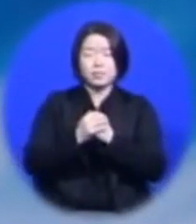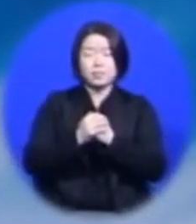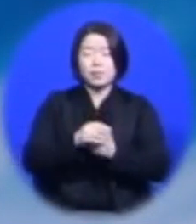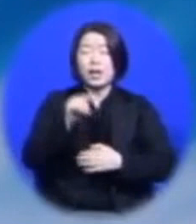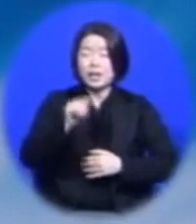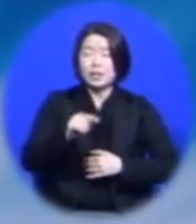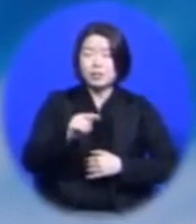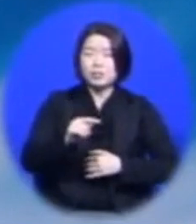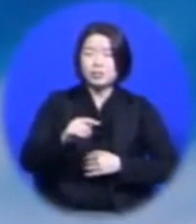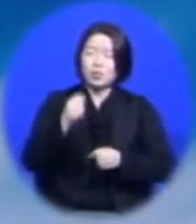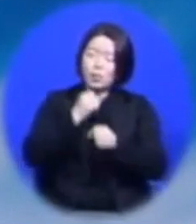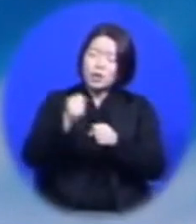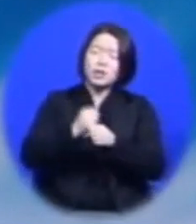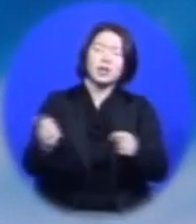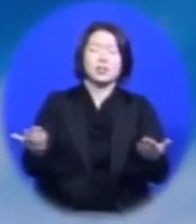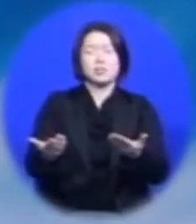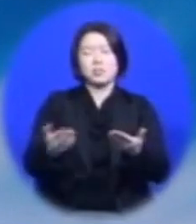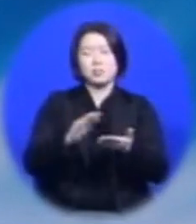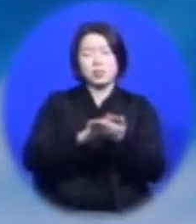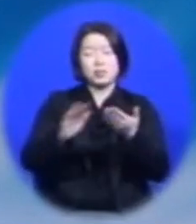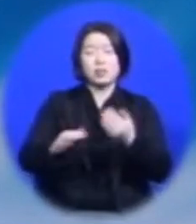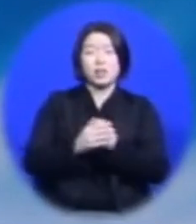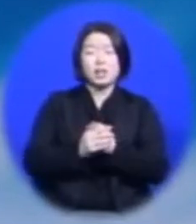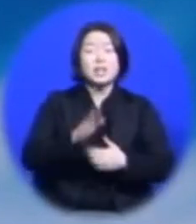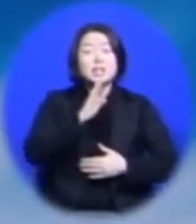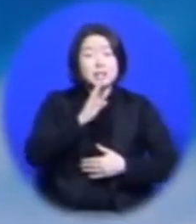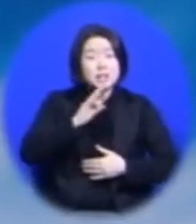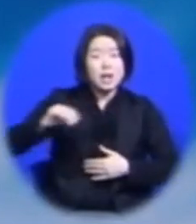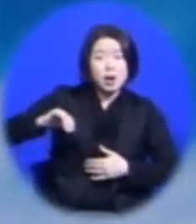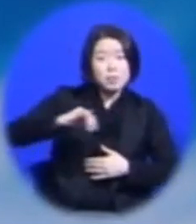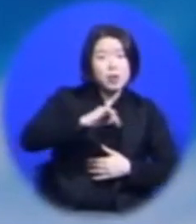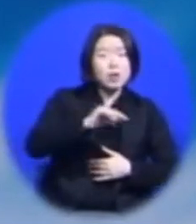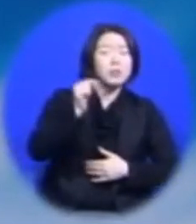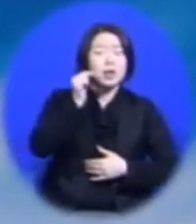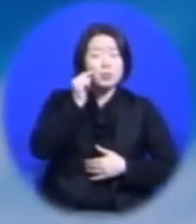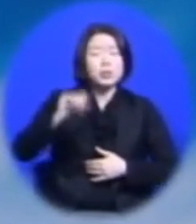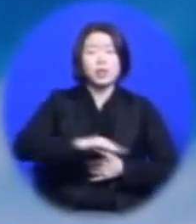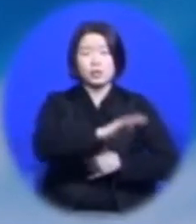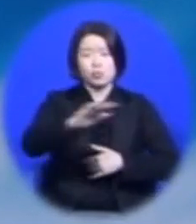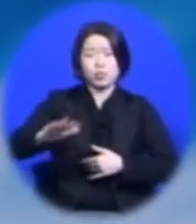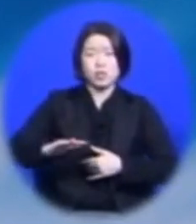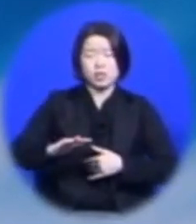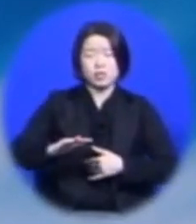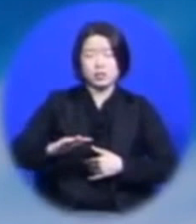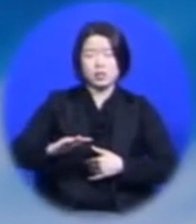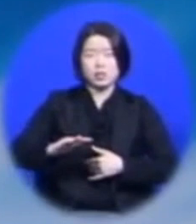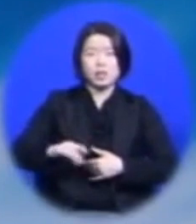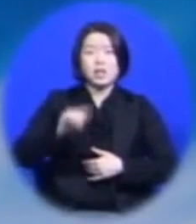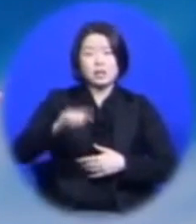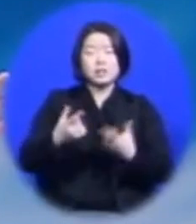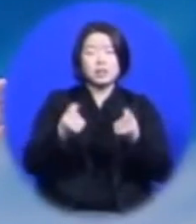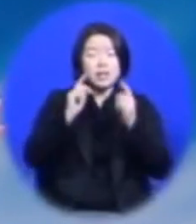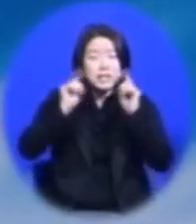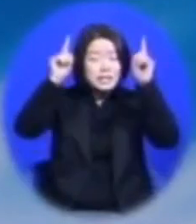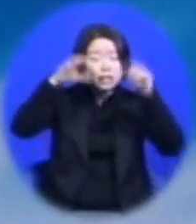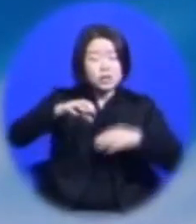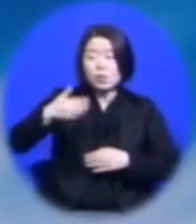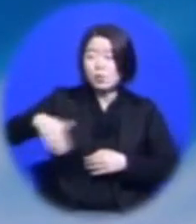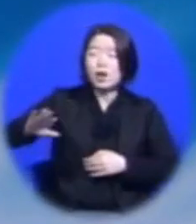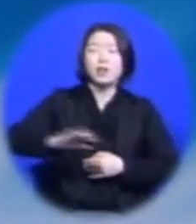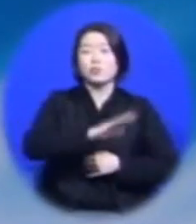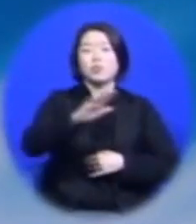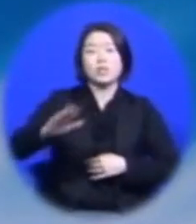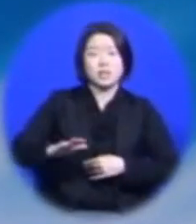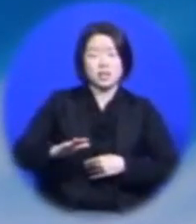이건 황당한 일이에요. 진짜 벌레만도 못한 우리를, 그렇게 지옥에 갈 수밖에 없는